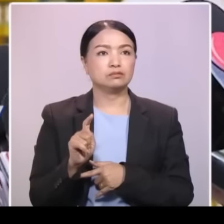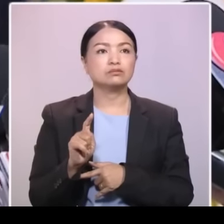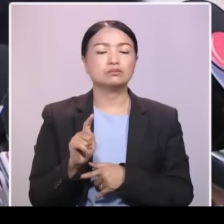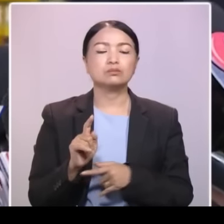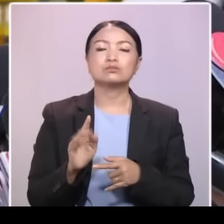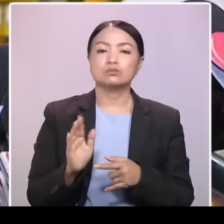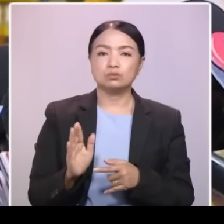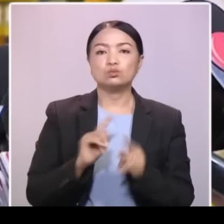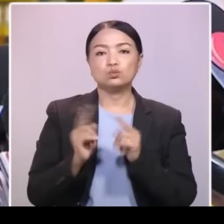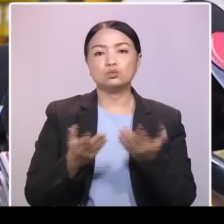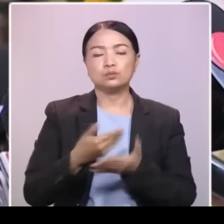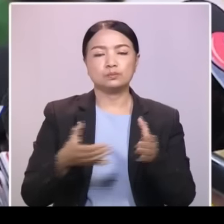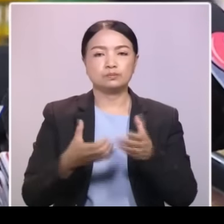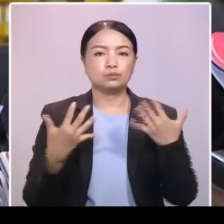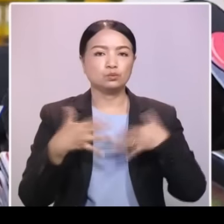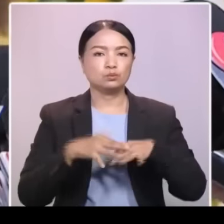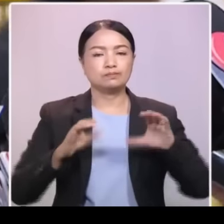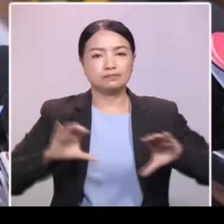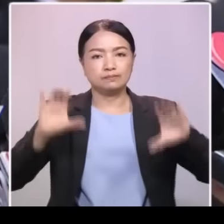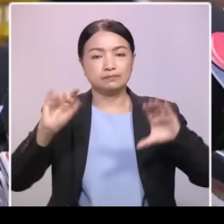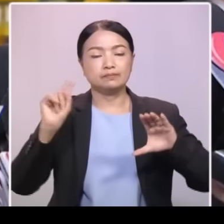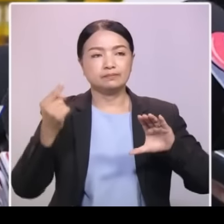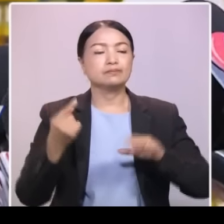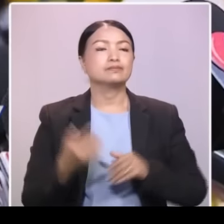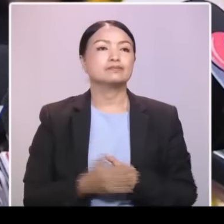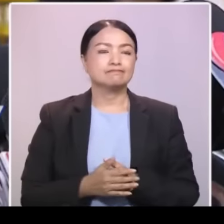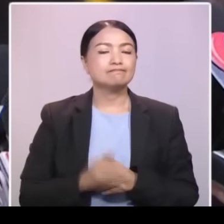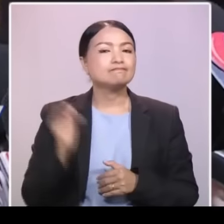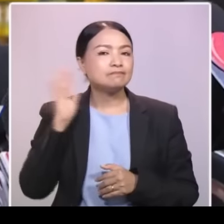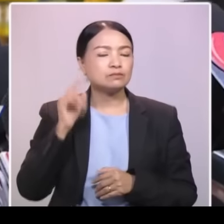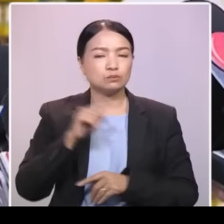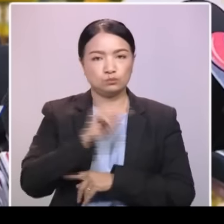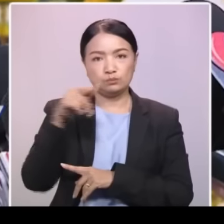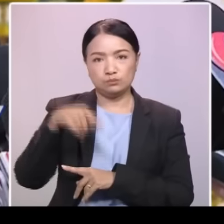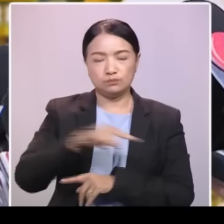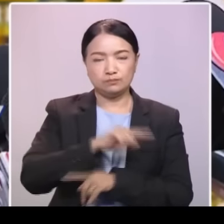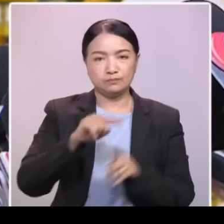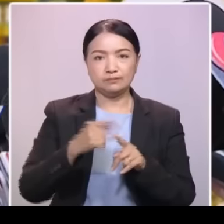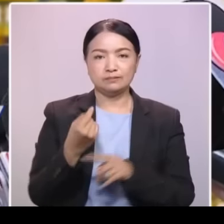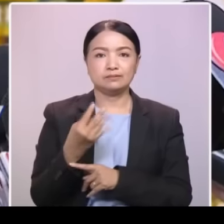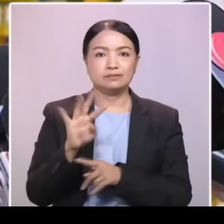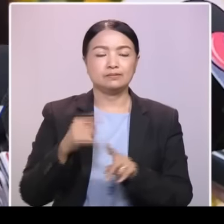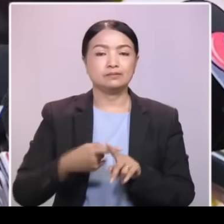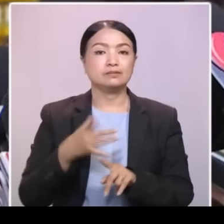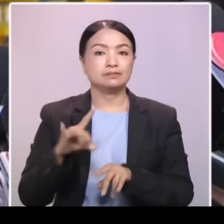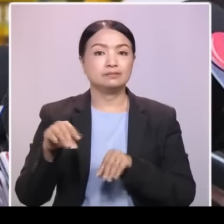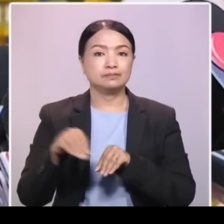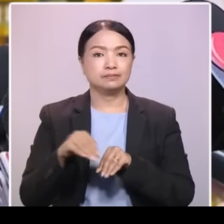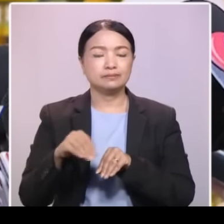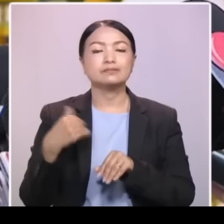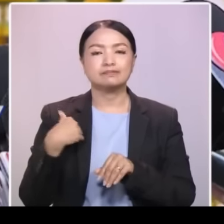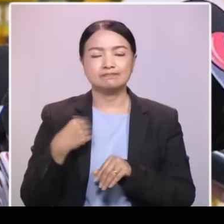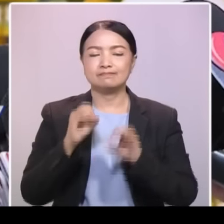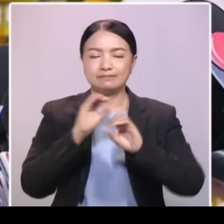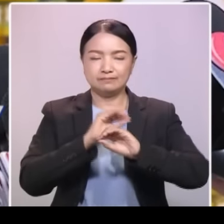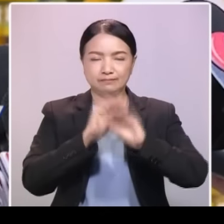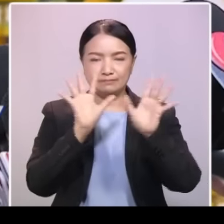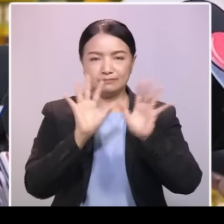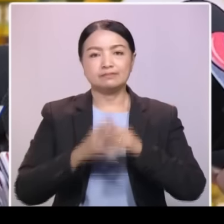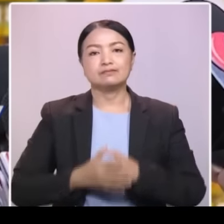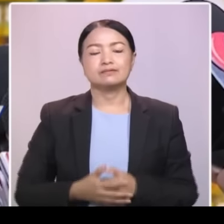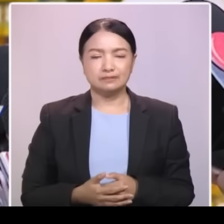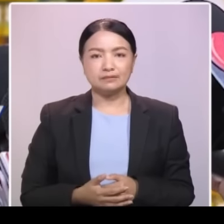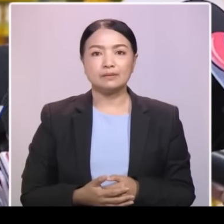องมีการหารือกันในพรรคร่วมรัฐบาลและก็เชื่อว่าไม่เกินวันพุธที่14สิงหาคมที่จะถึงนี้ค่ะจะมีความชัดเจนในเรื่อง